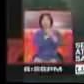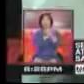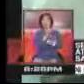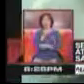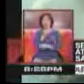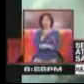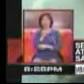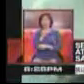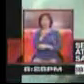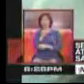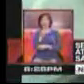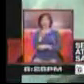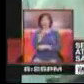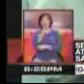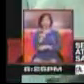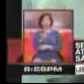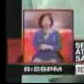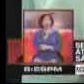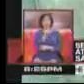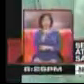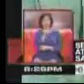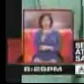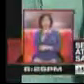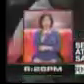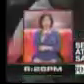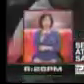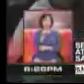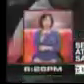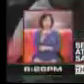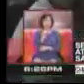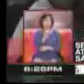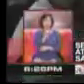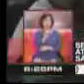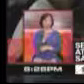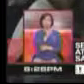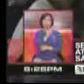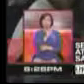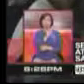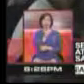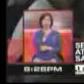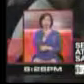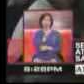Bus, Malanday Metrolink at MacArthur's Express.